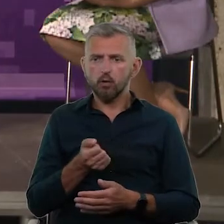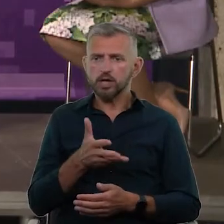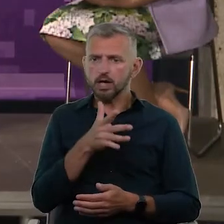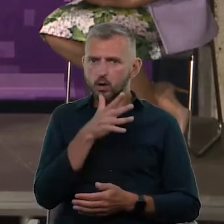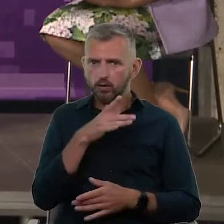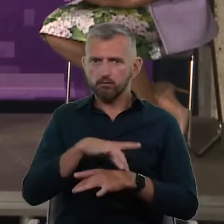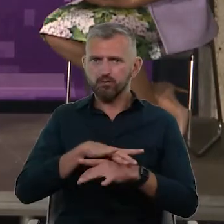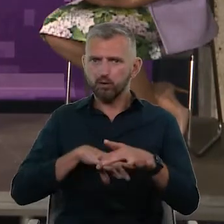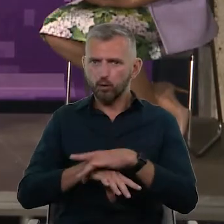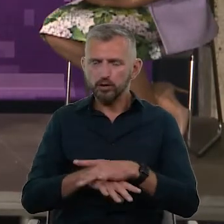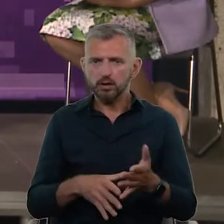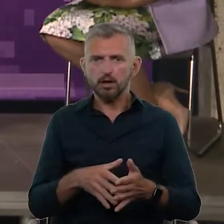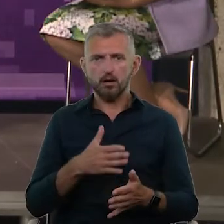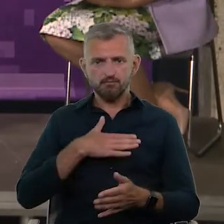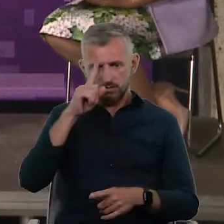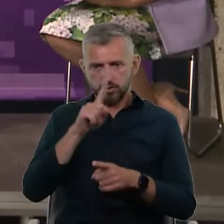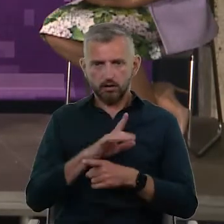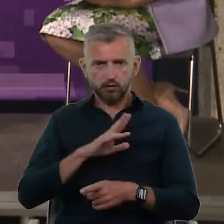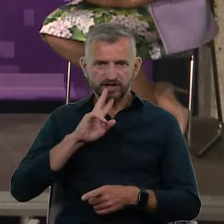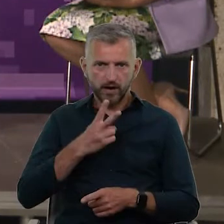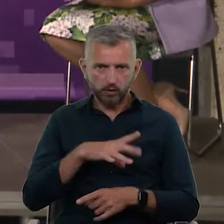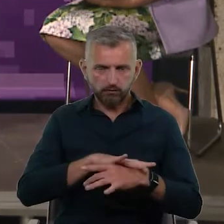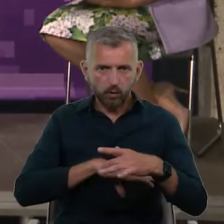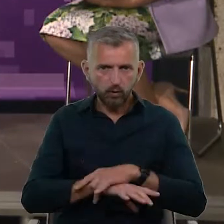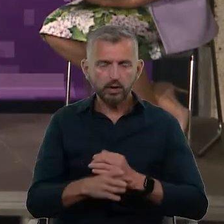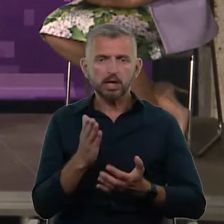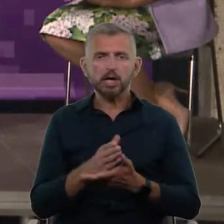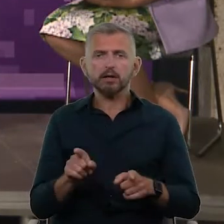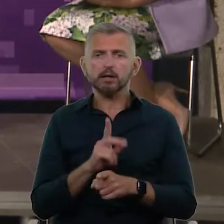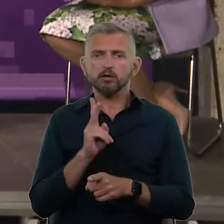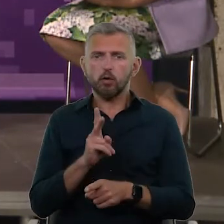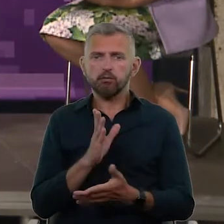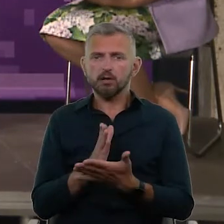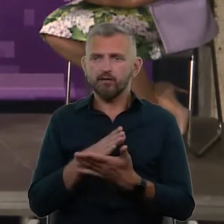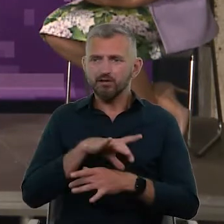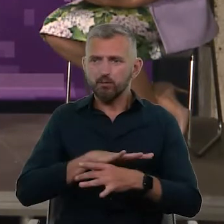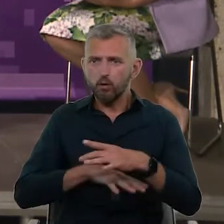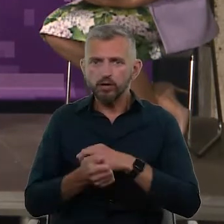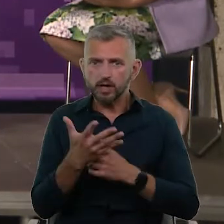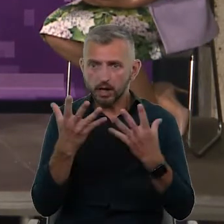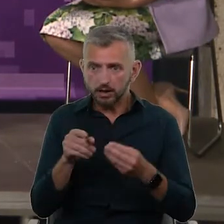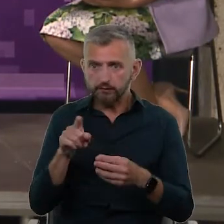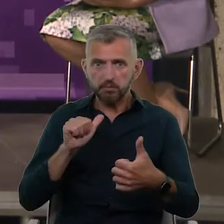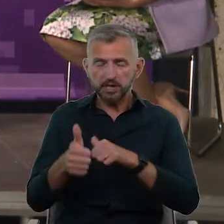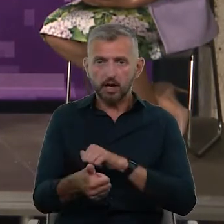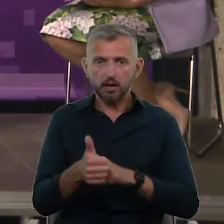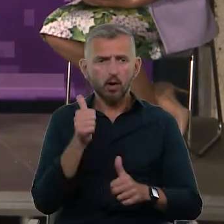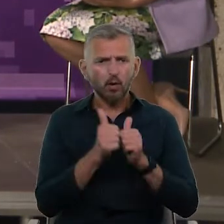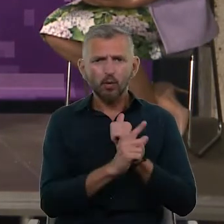років у полоні, там безпосередньо мій брат був 2 роки у полоні. Є такі, що перебували в полоні буквально декілька днів і їх міняли. Тобто в